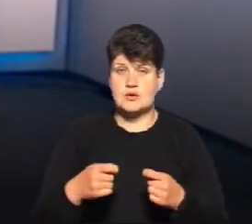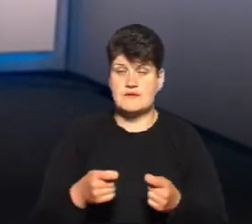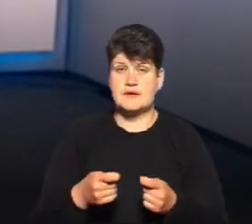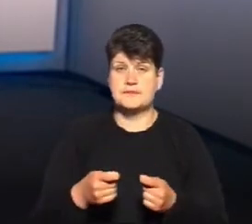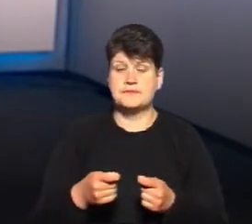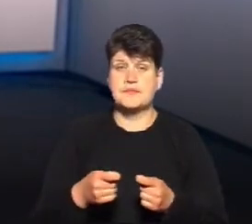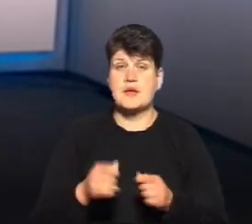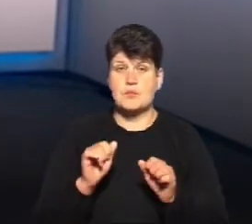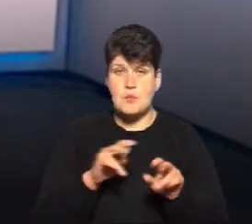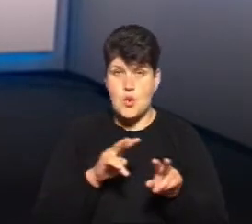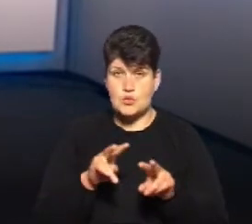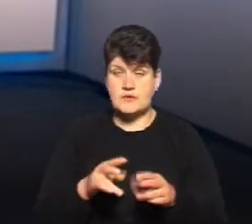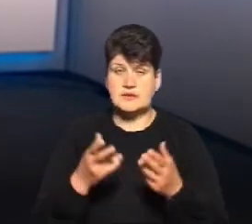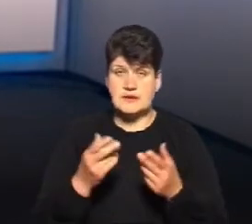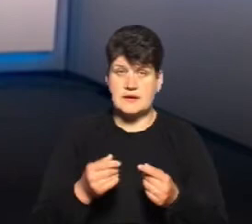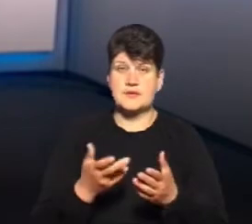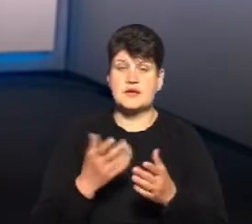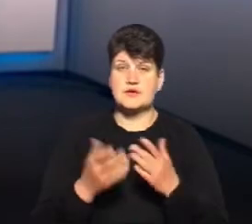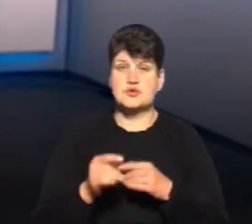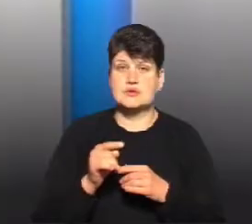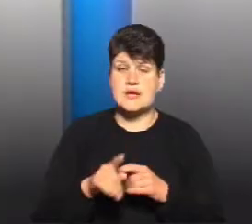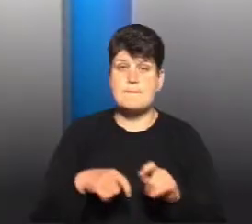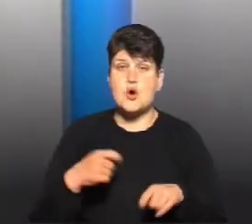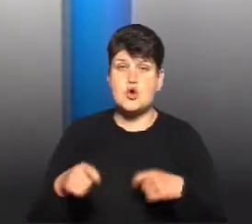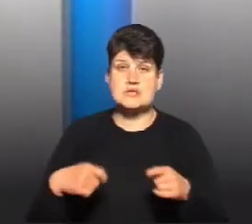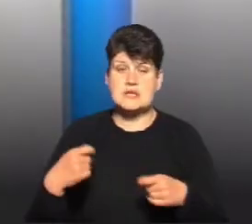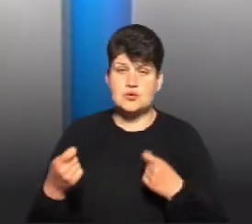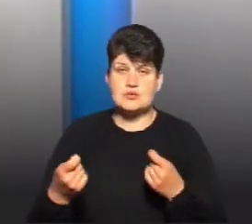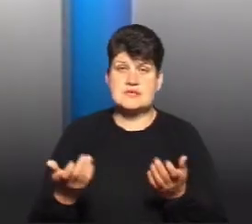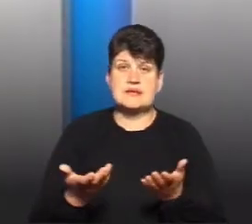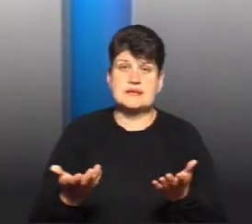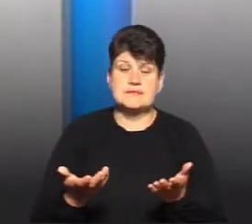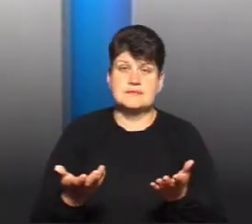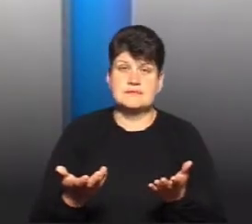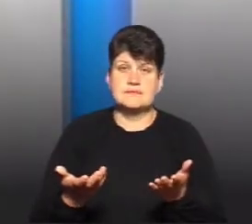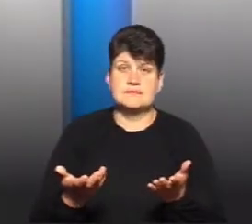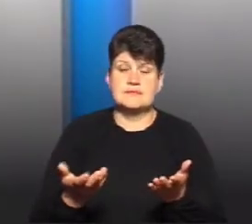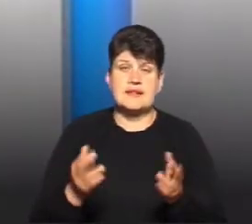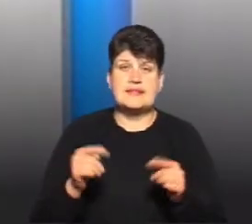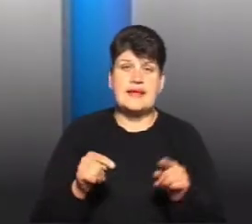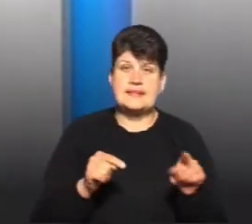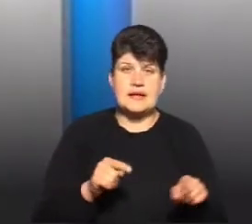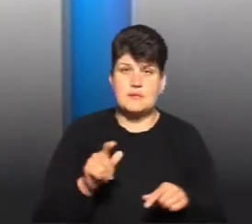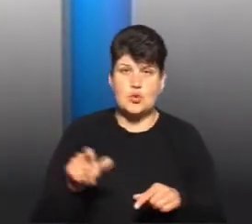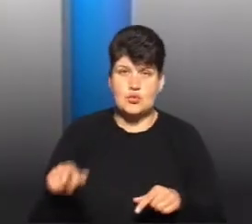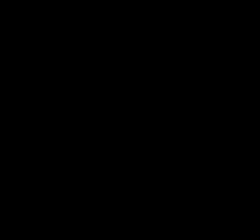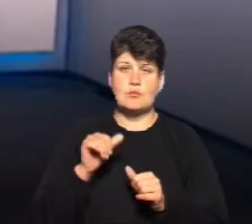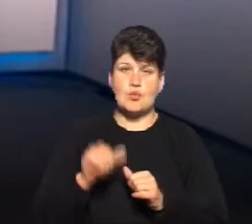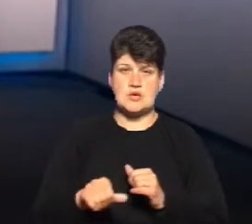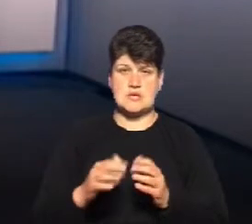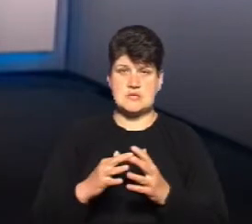Так, звичайно. Якщо, наприклад, там роздається якимось там не тим людям, або не тим способом, або інший